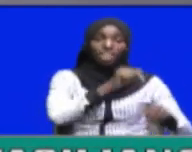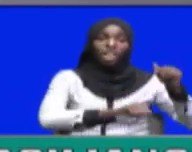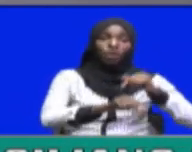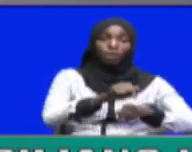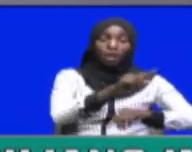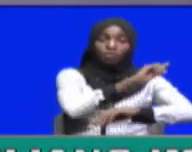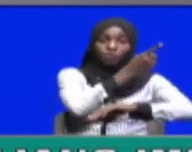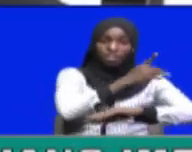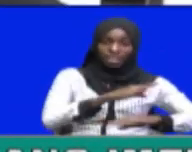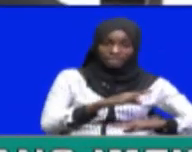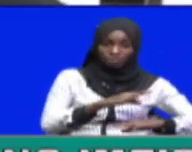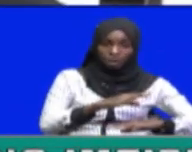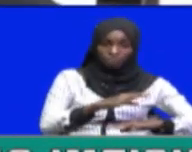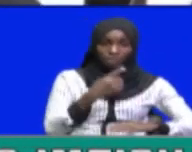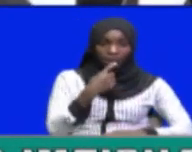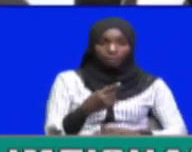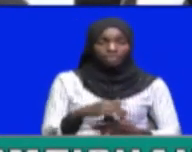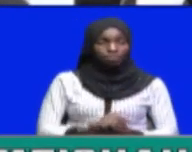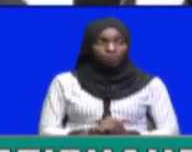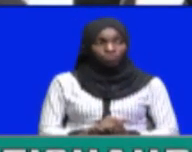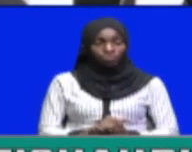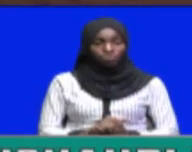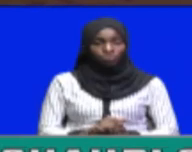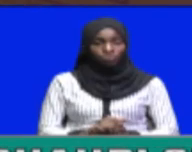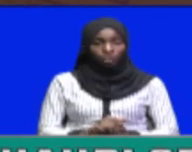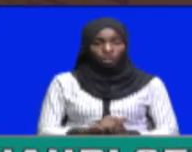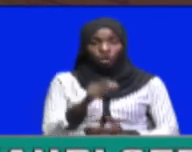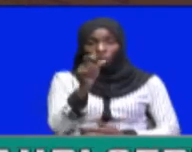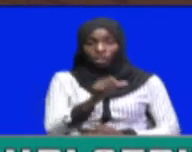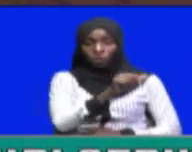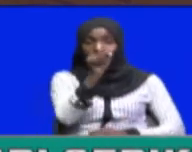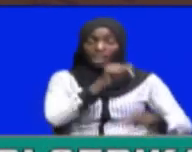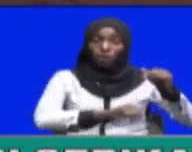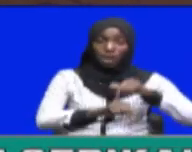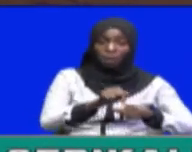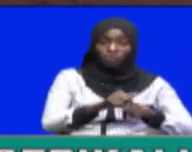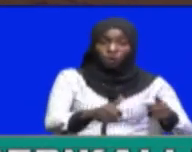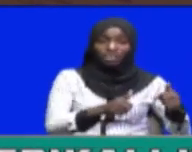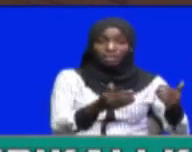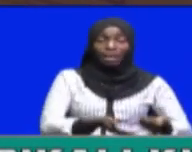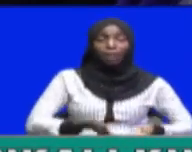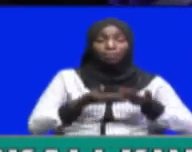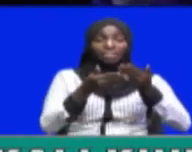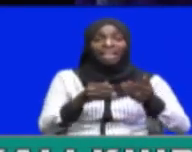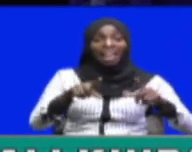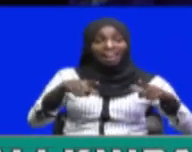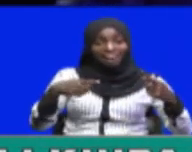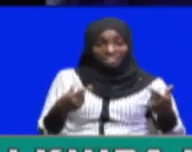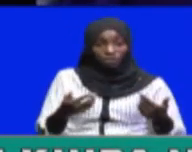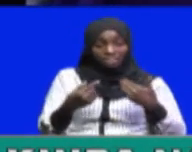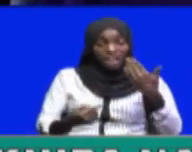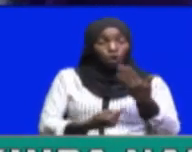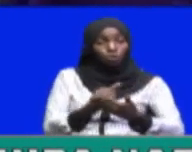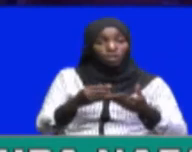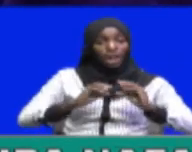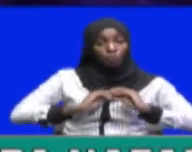baadhi ya watu hao kuhitaji misaada, lakini kuwaendeleza kimaisha kutawasaidia kuondokana na utegemezi.